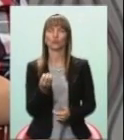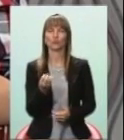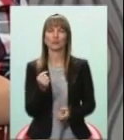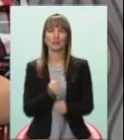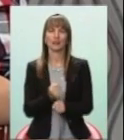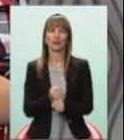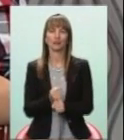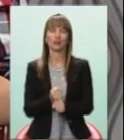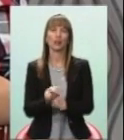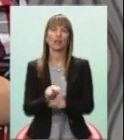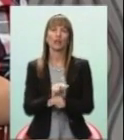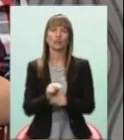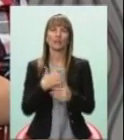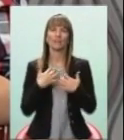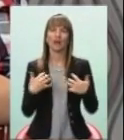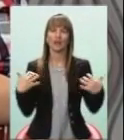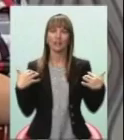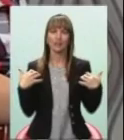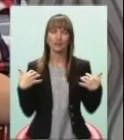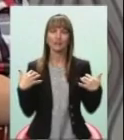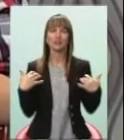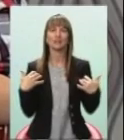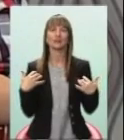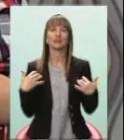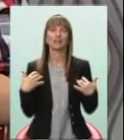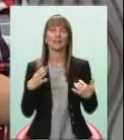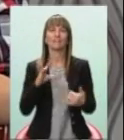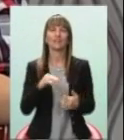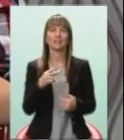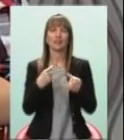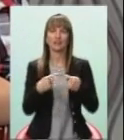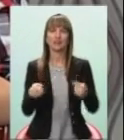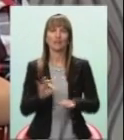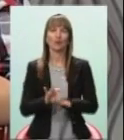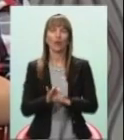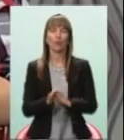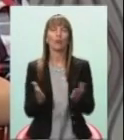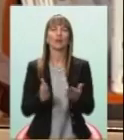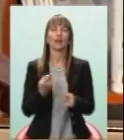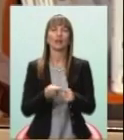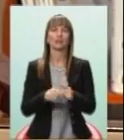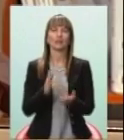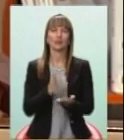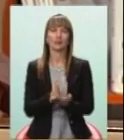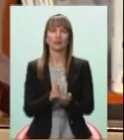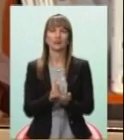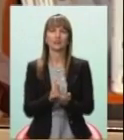займаються? Лікують тварин, а власне від різних хвороб чи як? Як це відбувається?